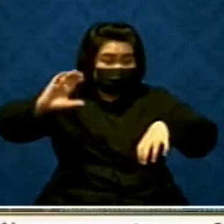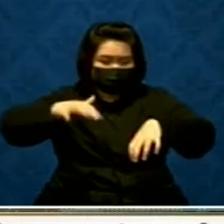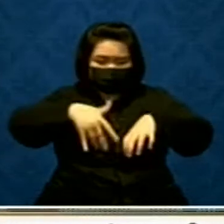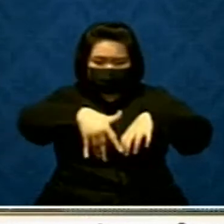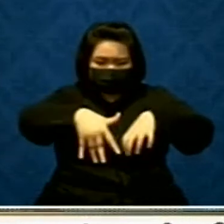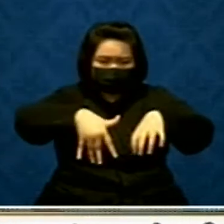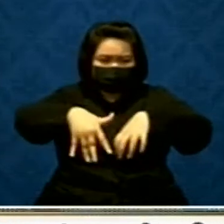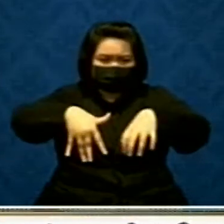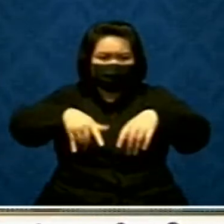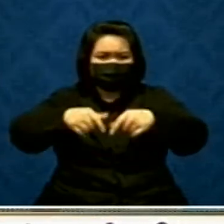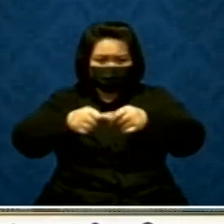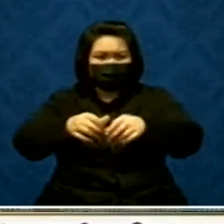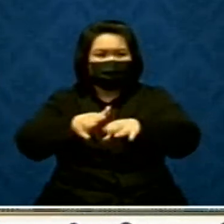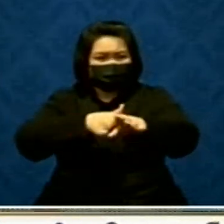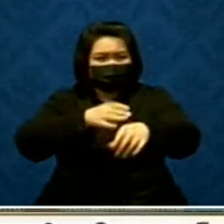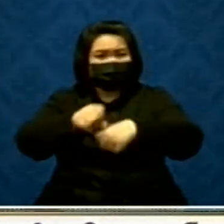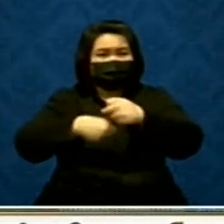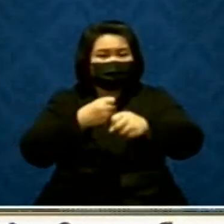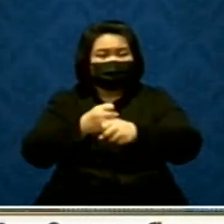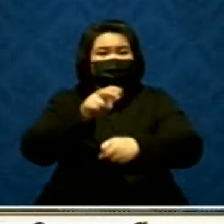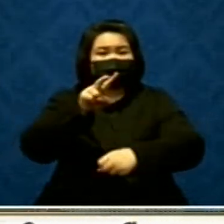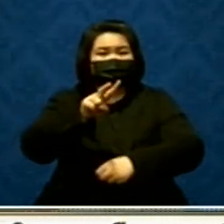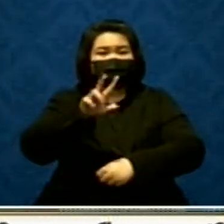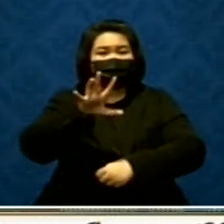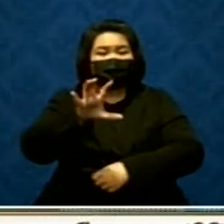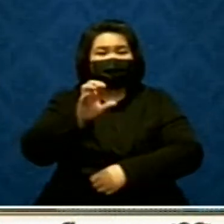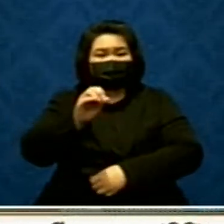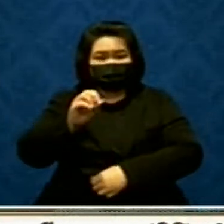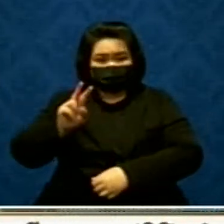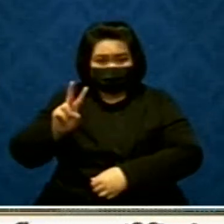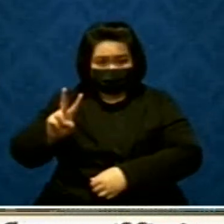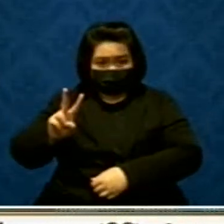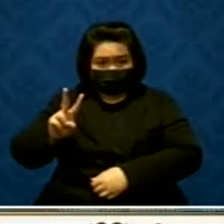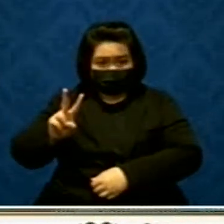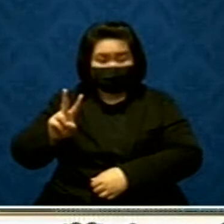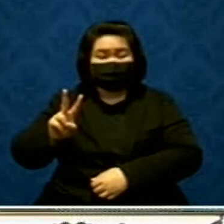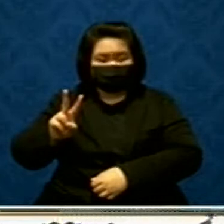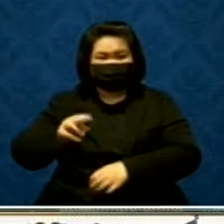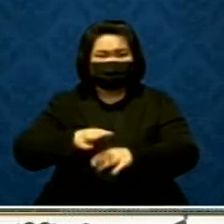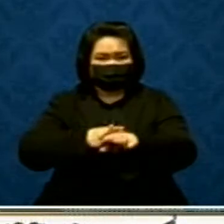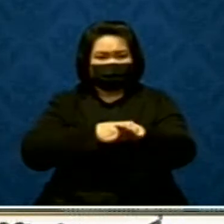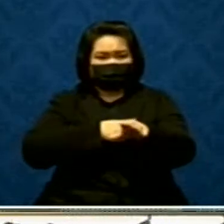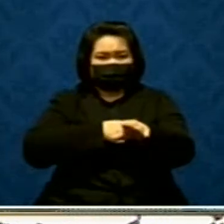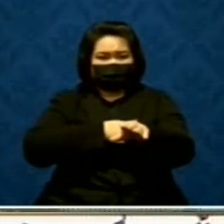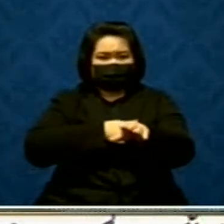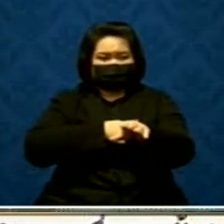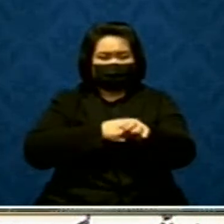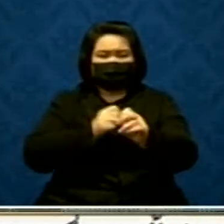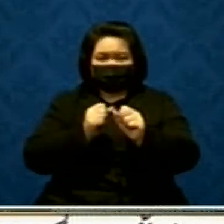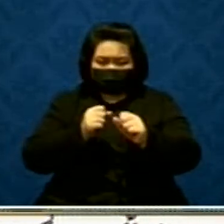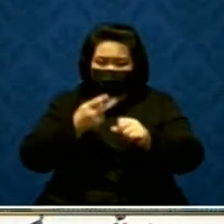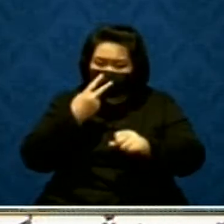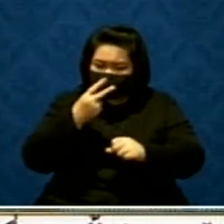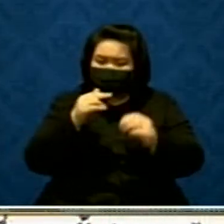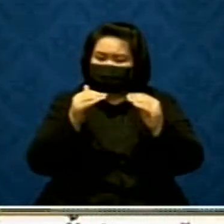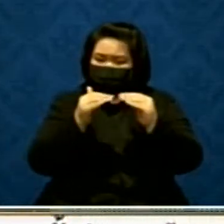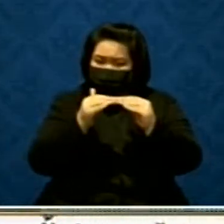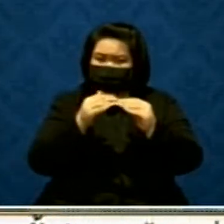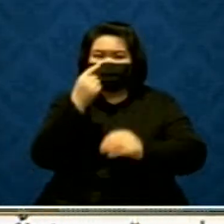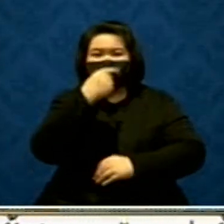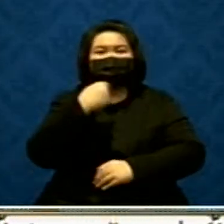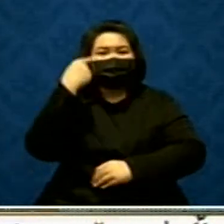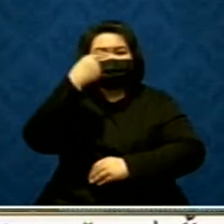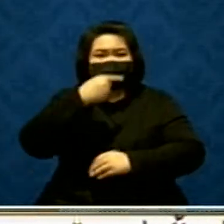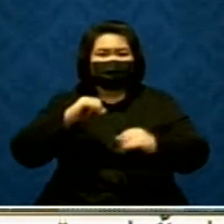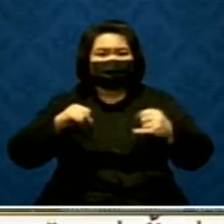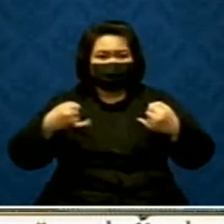นี่ยมาตั้งแต่ปี2502นะครับซึ่งเรื่องนี้ก็ยังอยู่ระหว่างการพิสูจน์สิทธิ์ของหน่วยงานของรัฐ